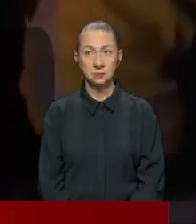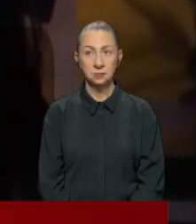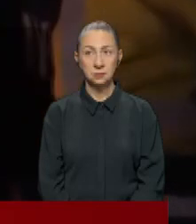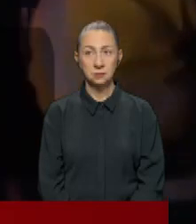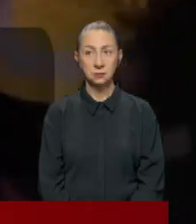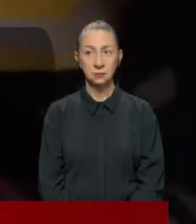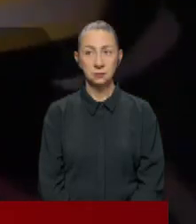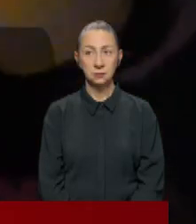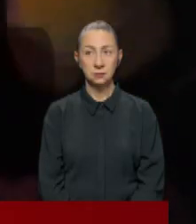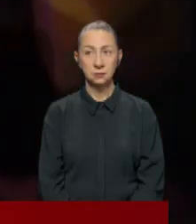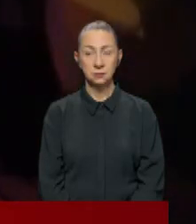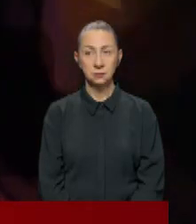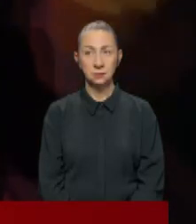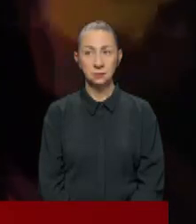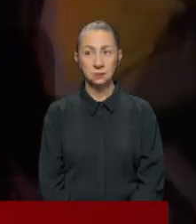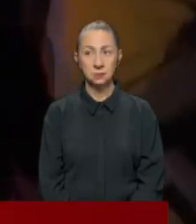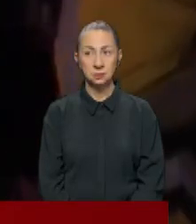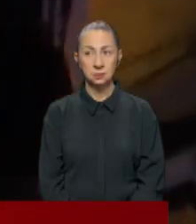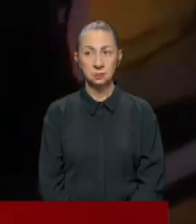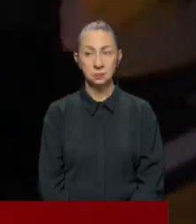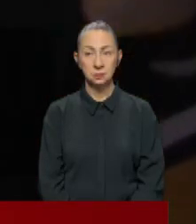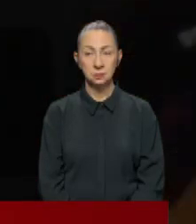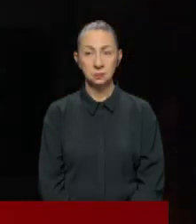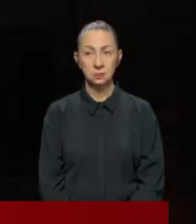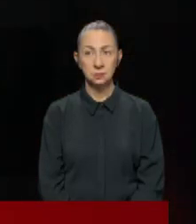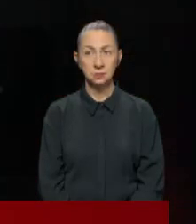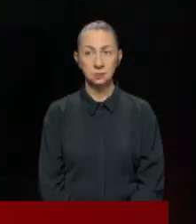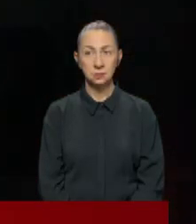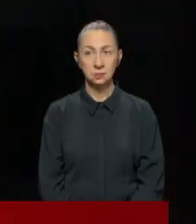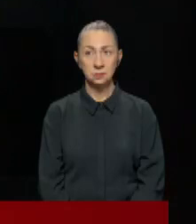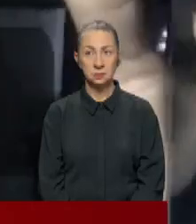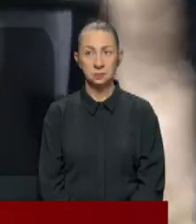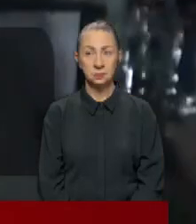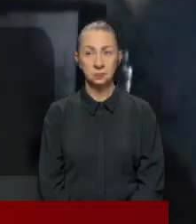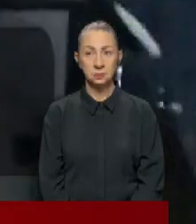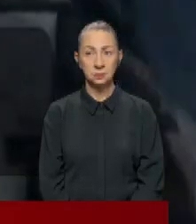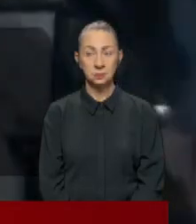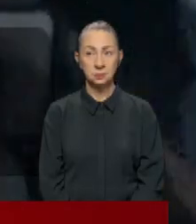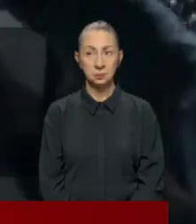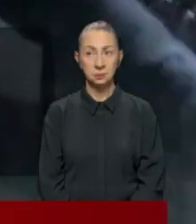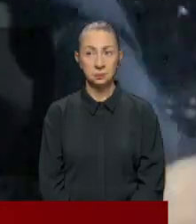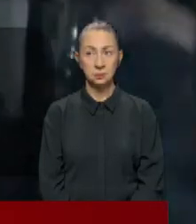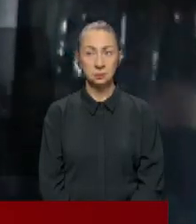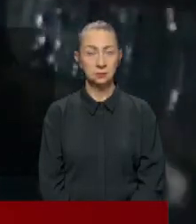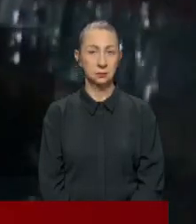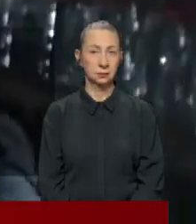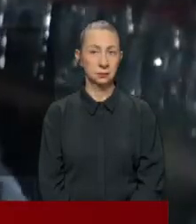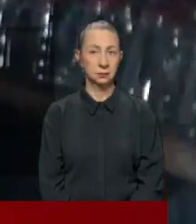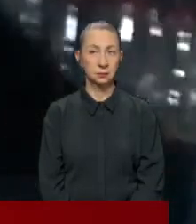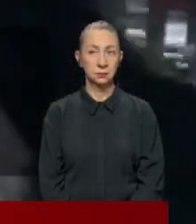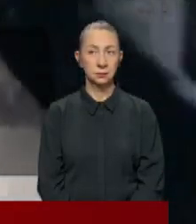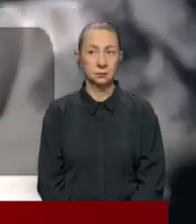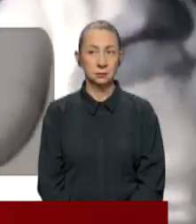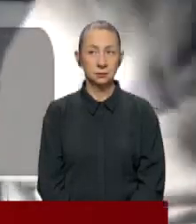Ağızdan ağza dolaşınca işte millet herkes geldi. Kimi ayaklar altına alındı, ezildi. İzdiham olmasın diye, herkes gönül rahatıyla